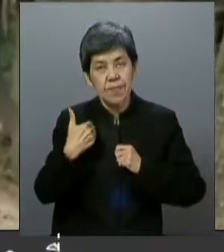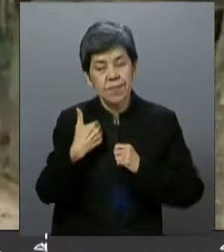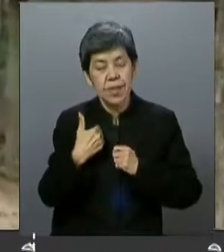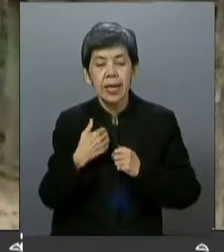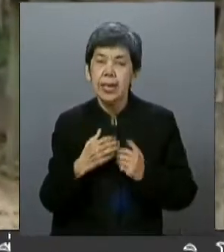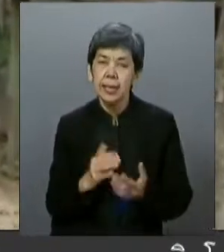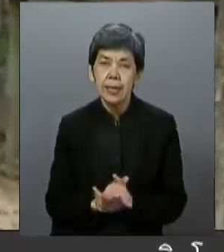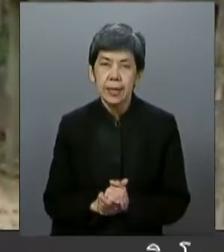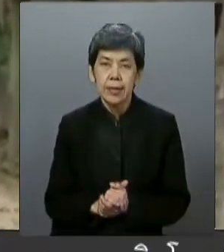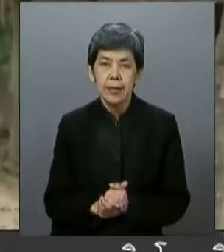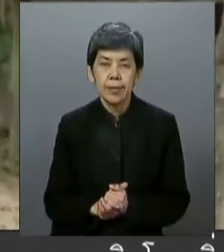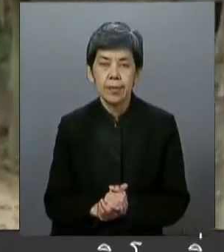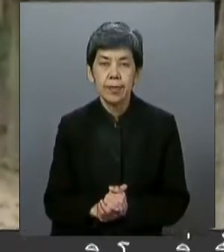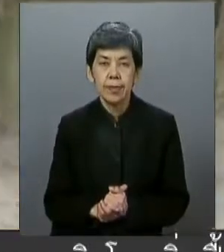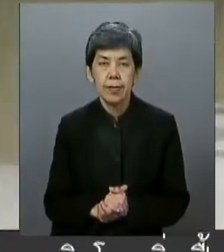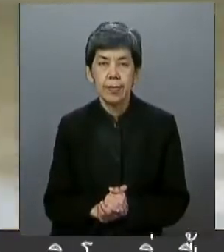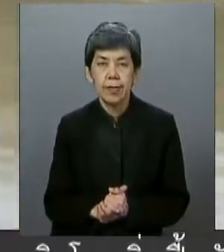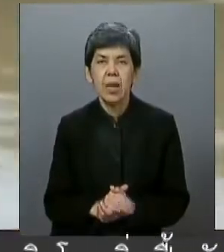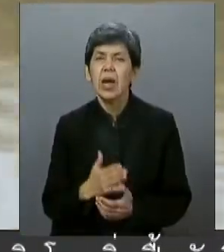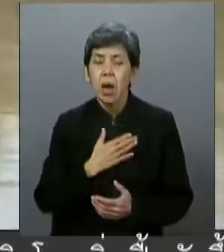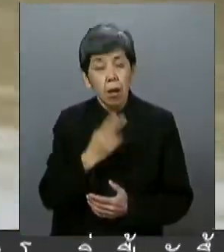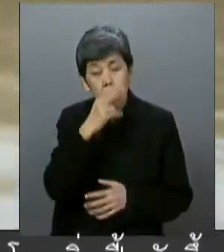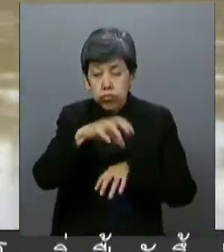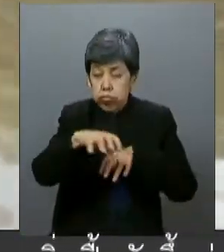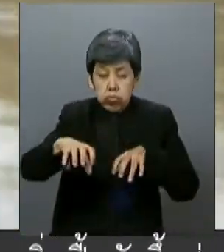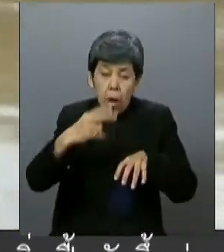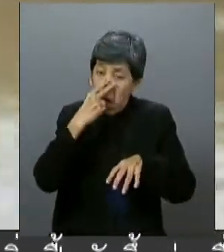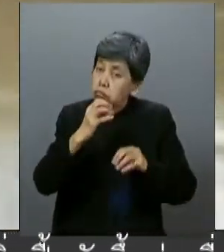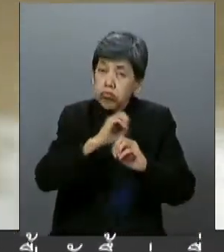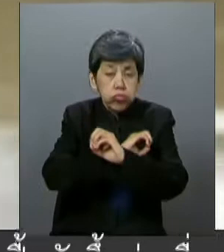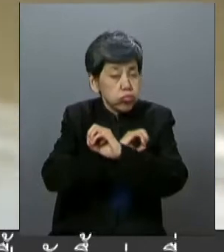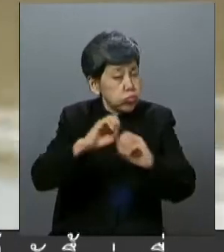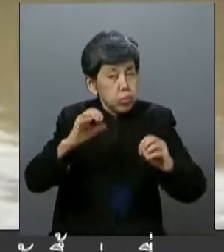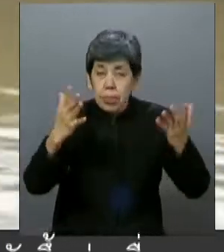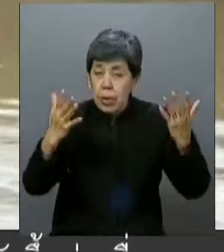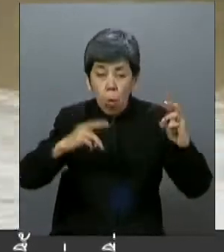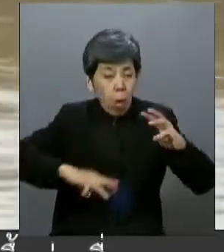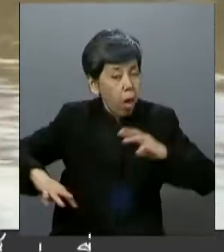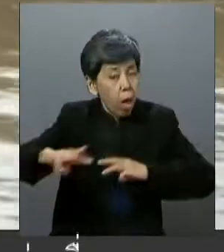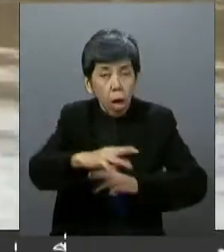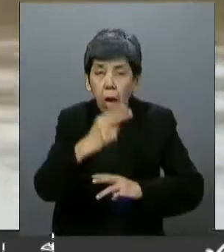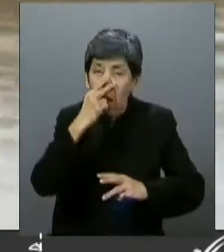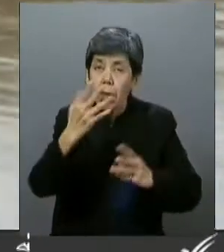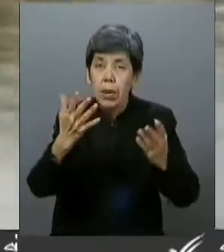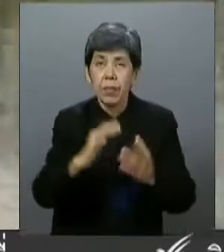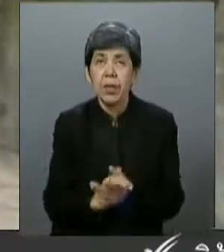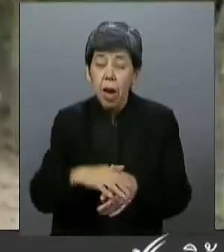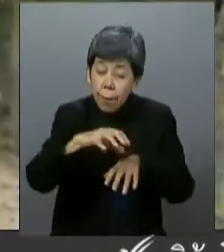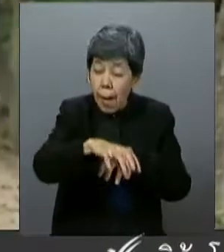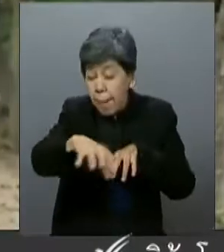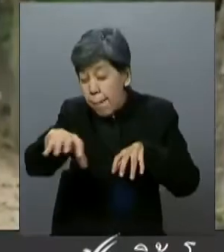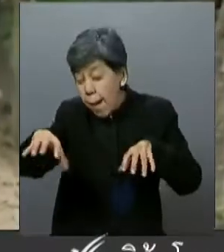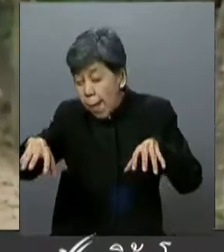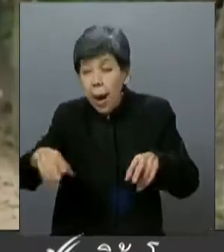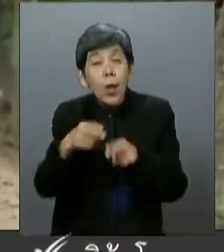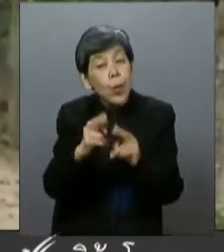งเราอาจจะไม่เห็นกอไข่ที่เราเลาะไปดูเหมือนเมื่อวานแล้วเพราะว่าเกาะแก่งที่ขึ้นมันอยู่ตามแม่น้